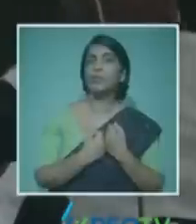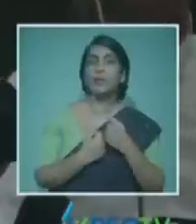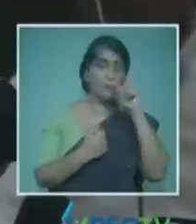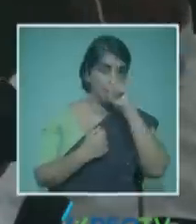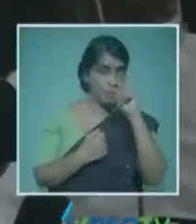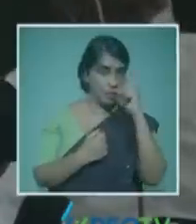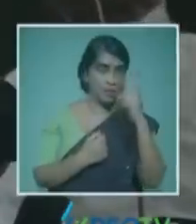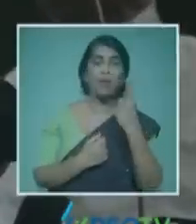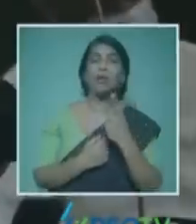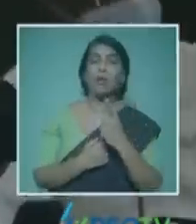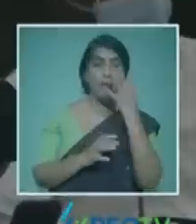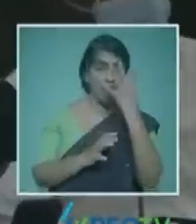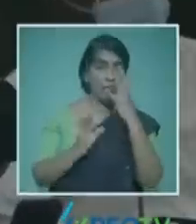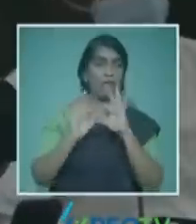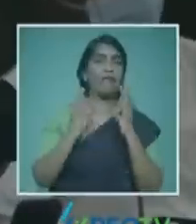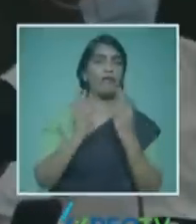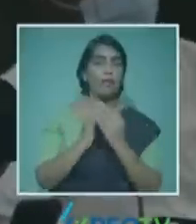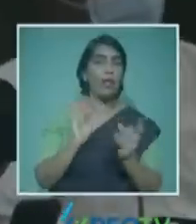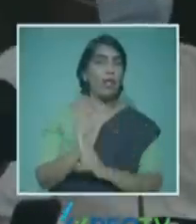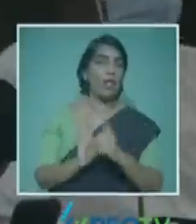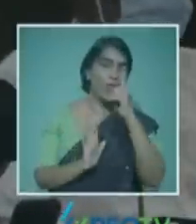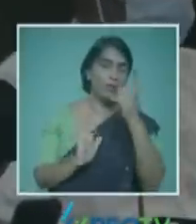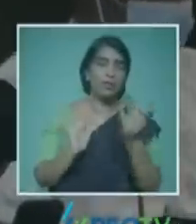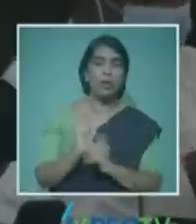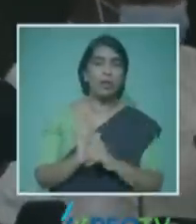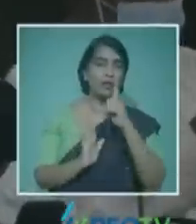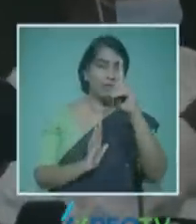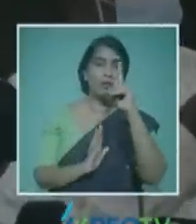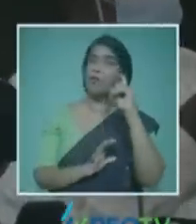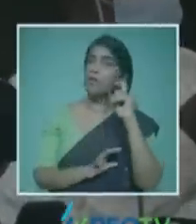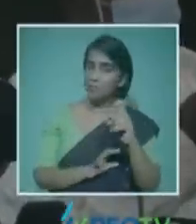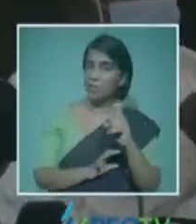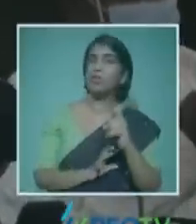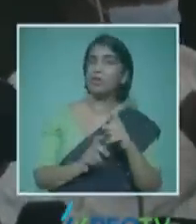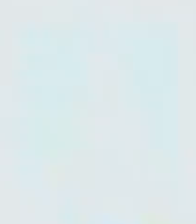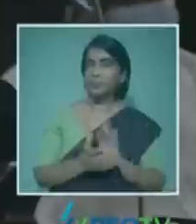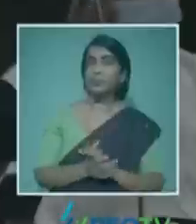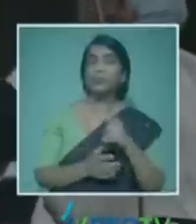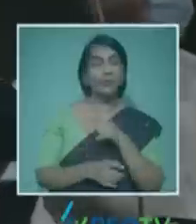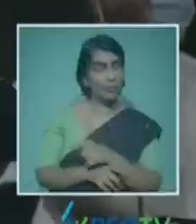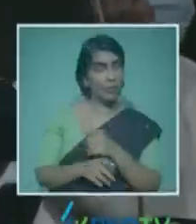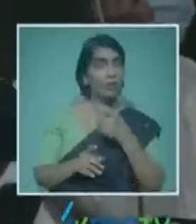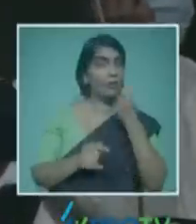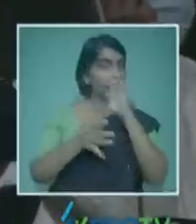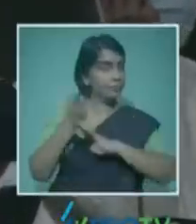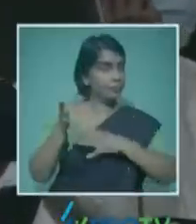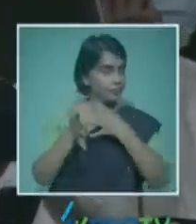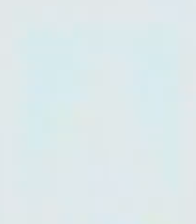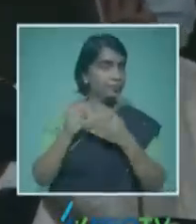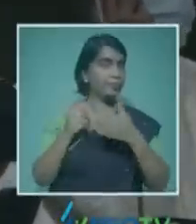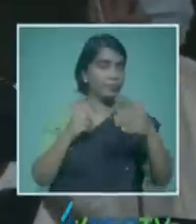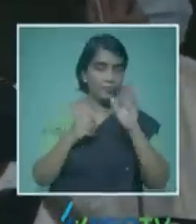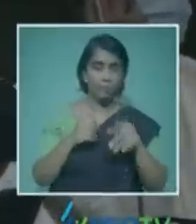මාසයකට 4 දෙනෙක්ගේ පවුලකට ලක්ෂයකුත් ලක්ෂ එකහමාරකුත් අතර වියදමක් යනවා. මේ අයවැය ලේක තුල